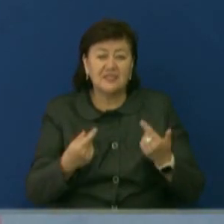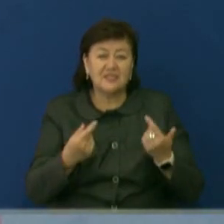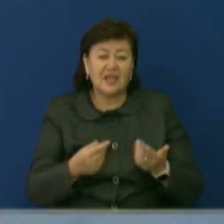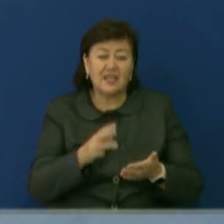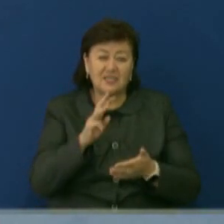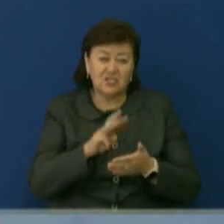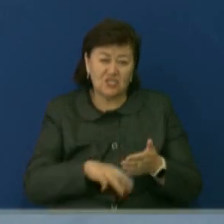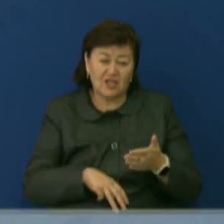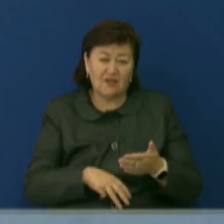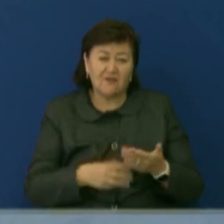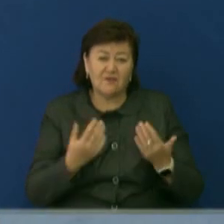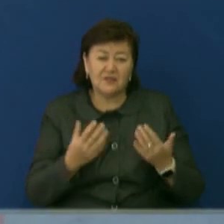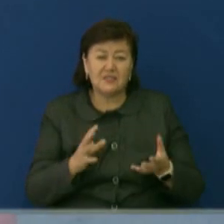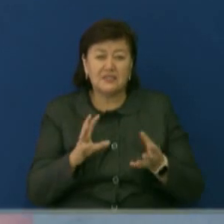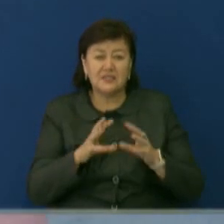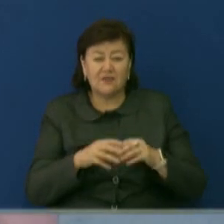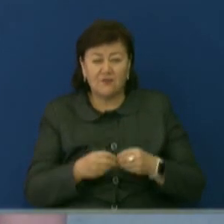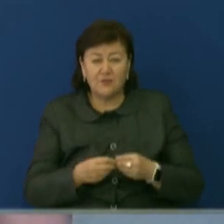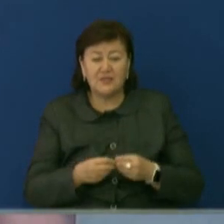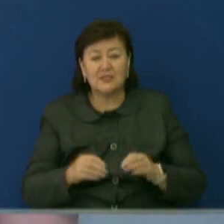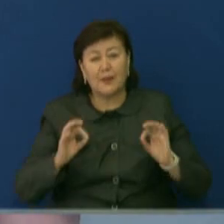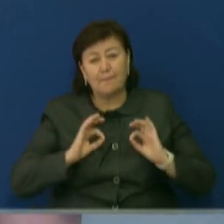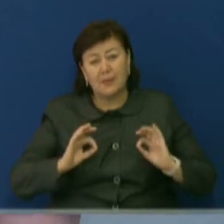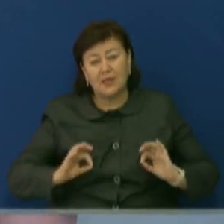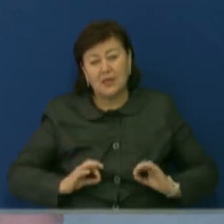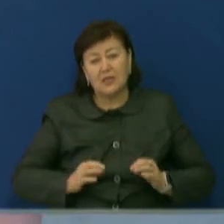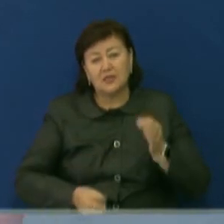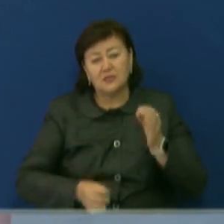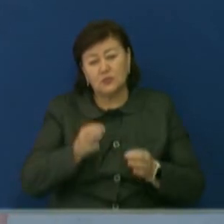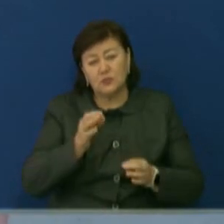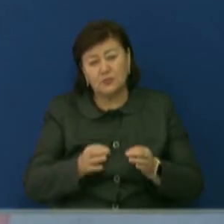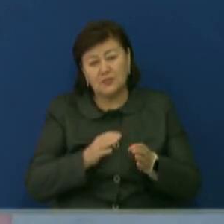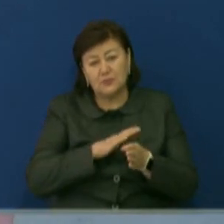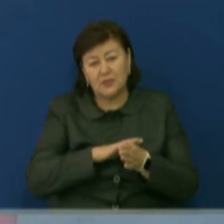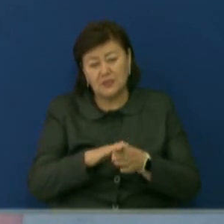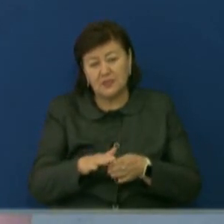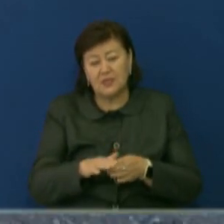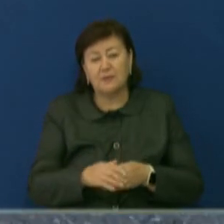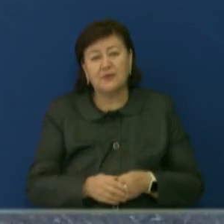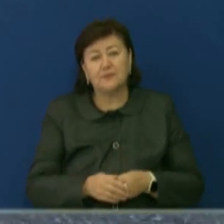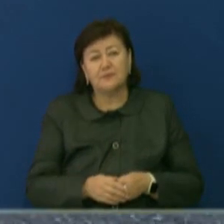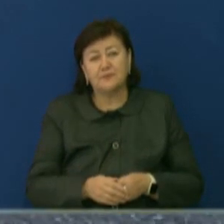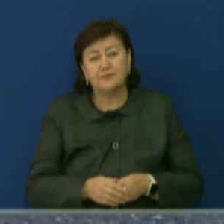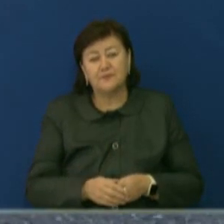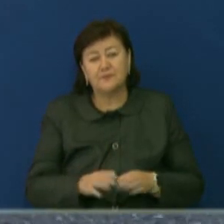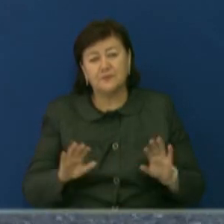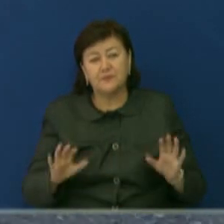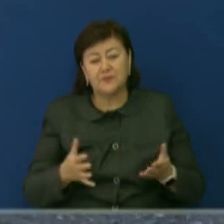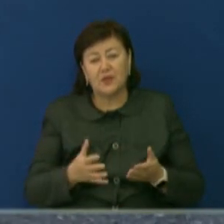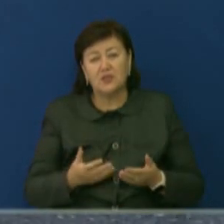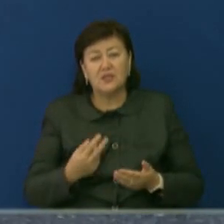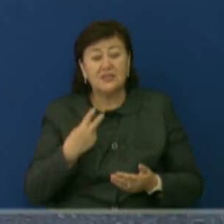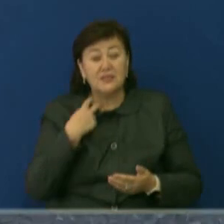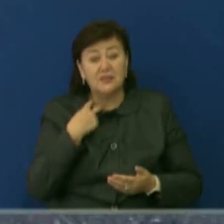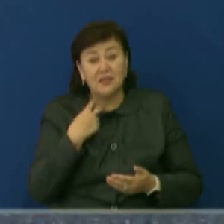Это мероприятие проводится совместно с представителями прокуратуры и частными судебными исполнителями. В случае уклонения должника